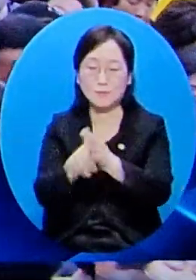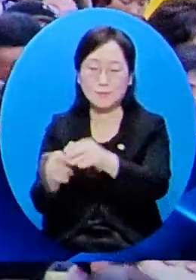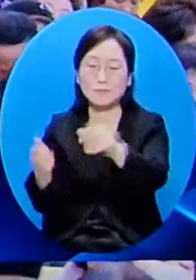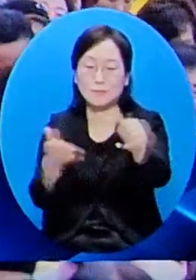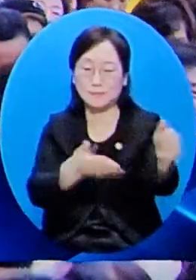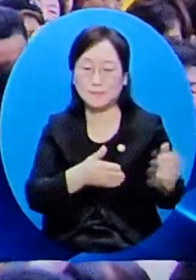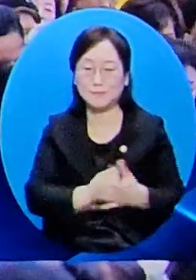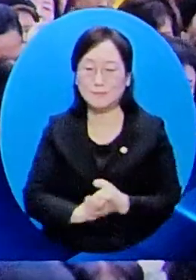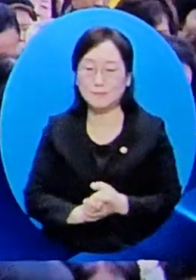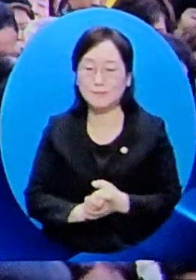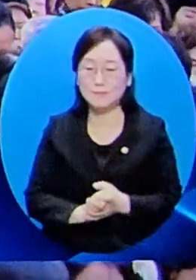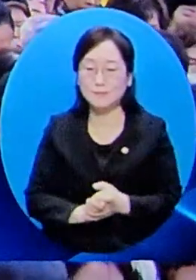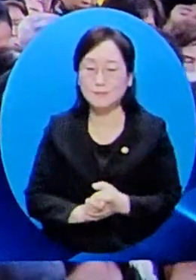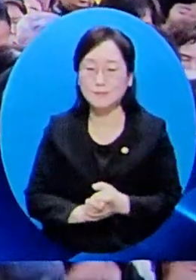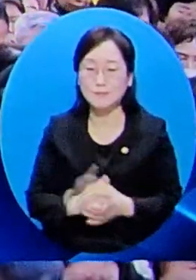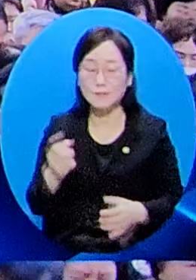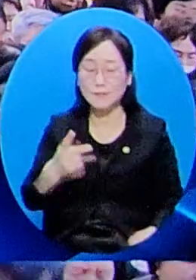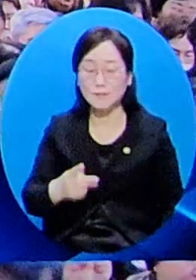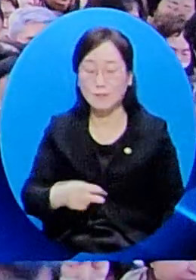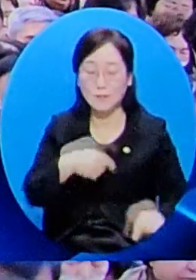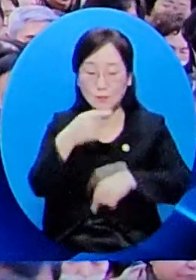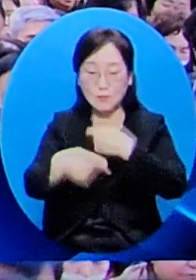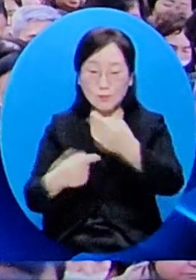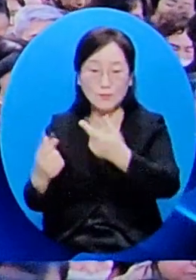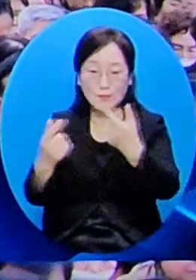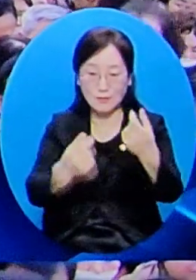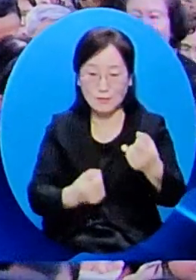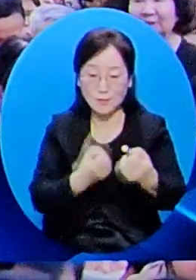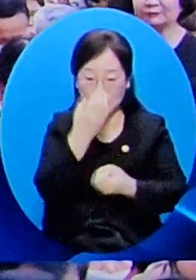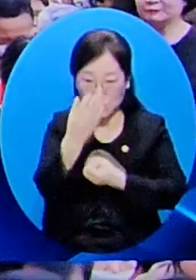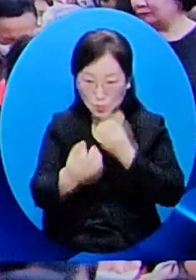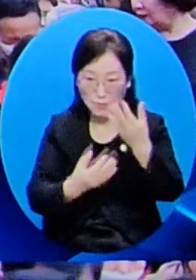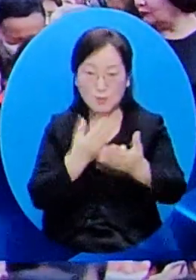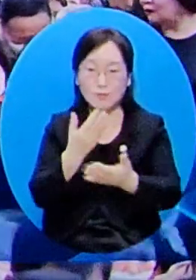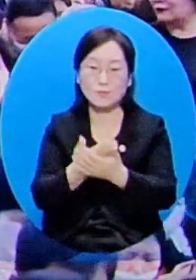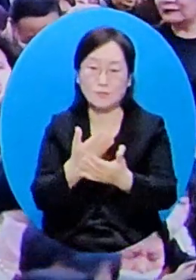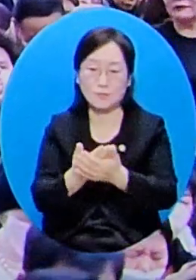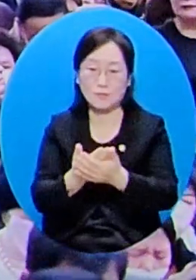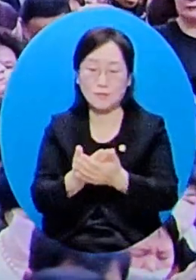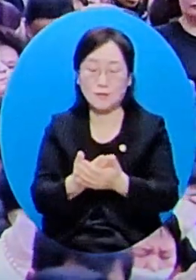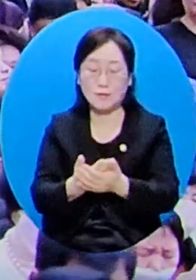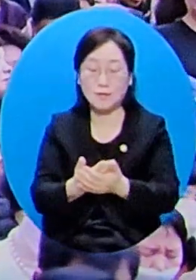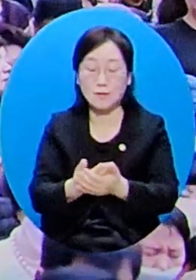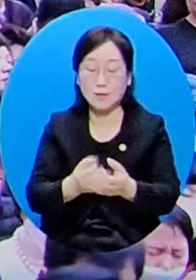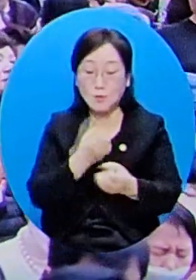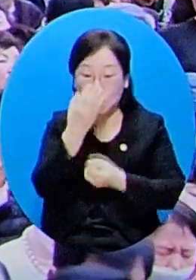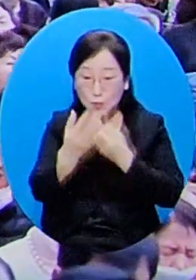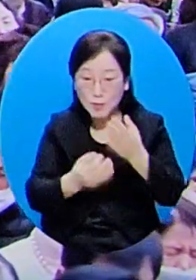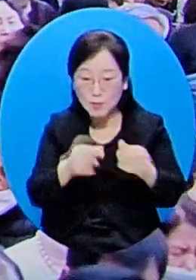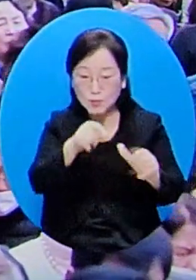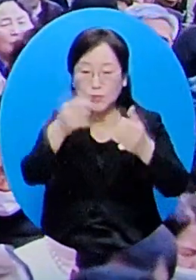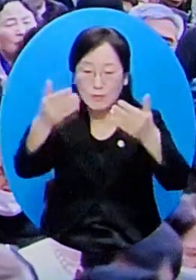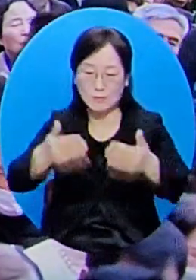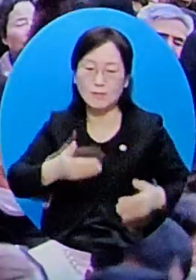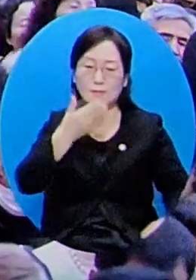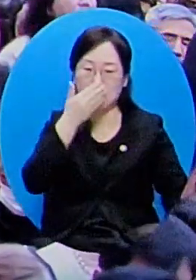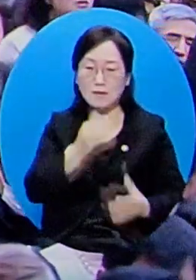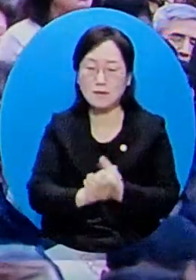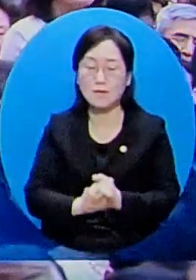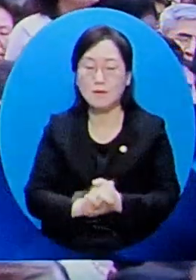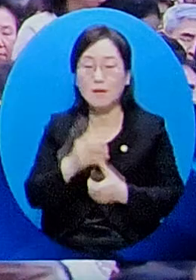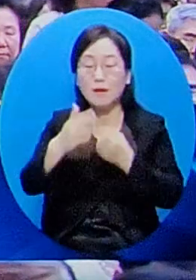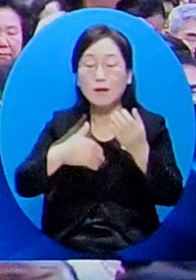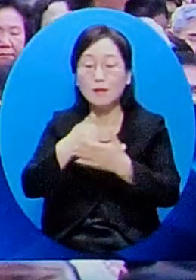바랍니다. 그리고 이 결친기도를 믿음으로 고백해 주시기 바랍니다. 믿음의 고백으로 구원의 은혜에 이르게 됩니다. 하나님